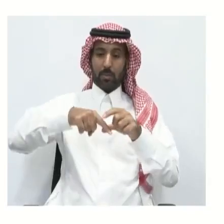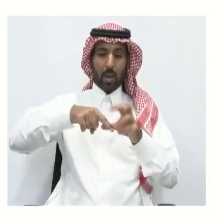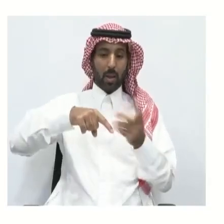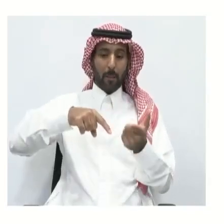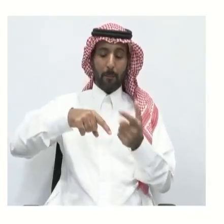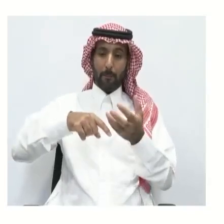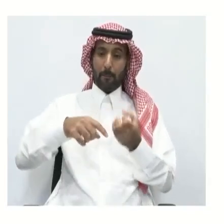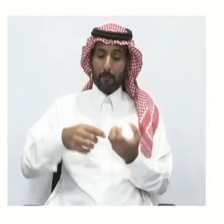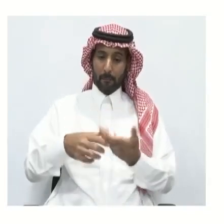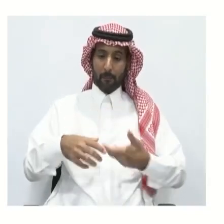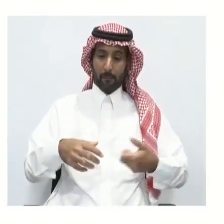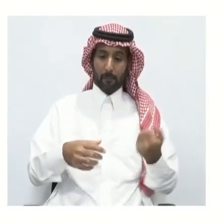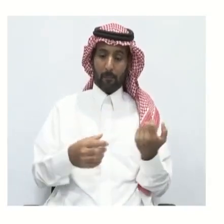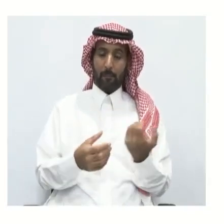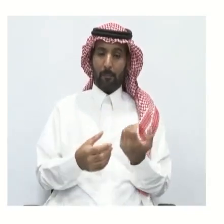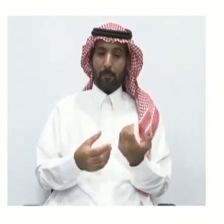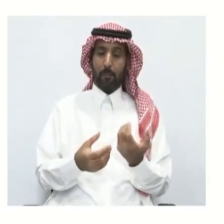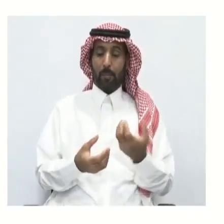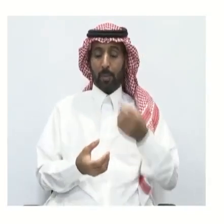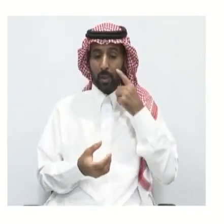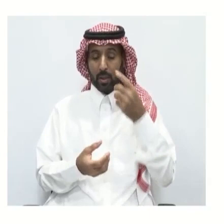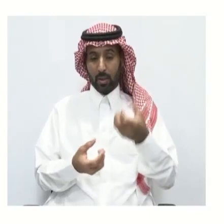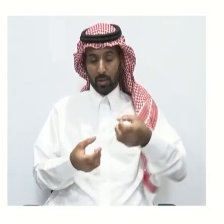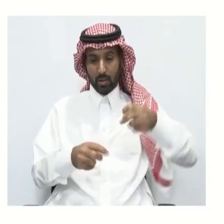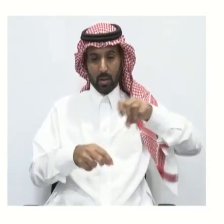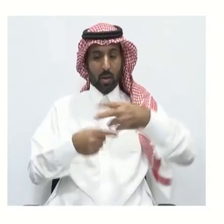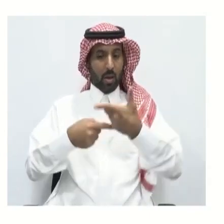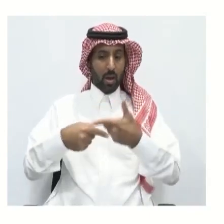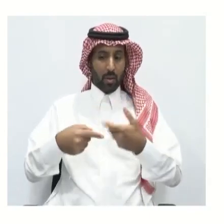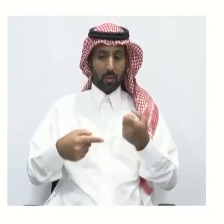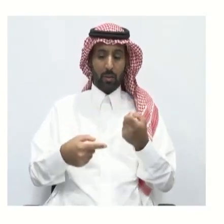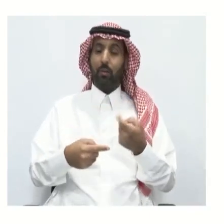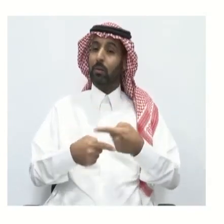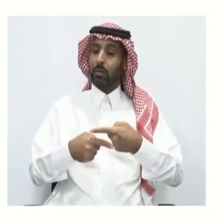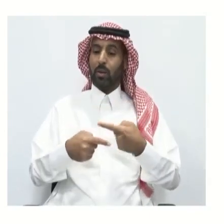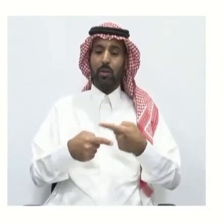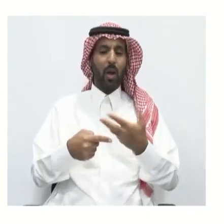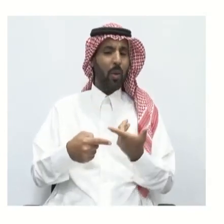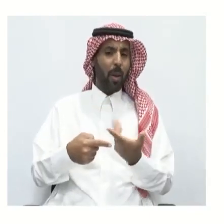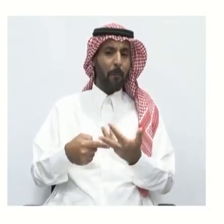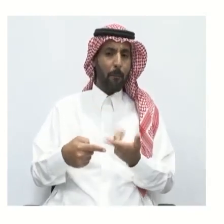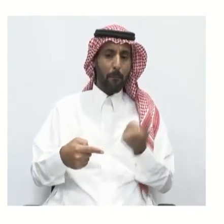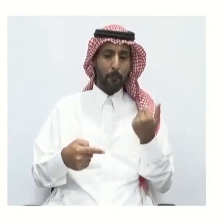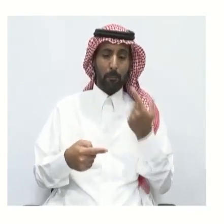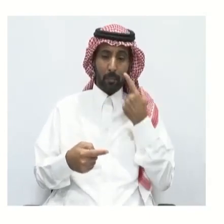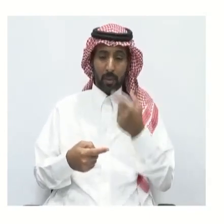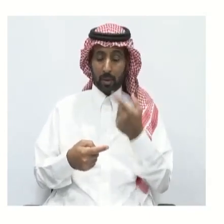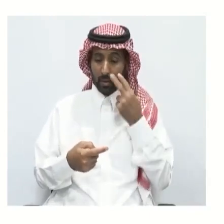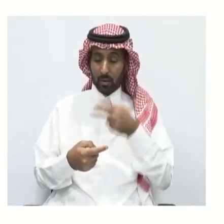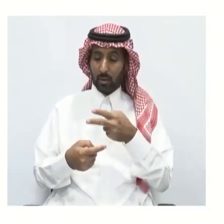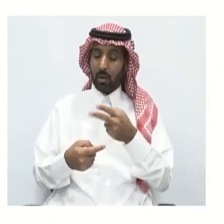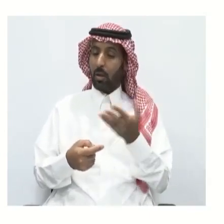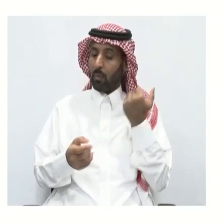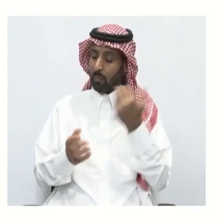هو نسبه المردود المئوي للنواتج وهي نسبه المردود الفعلي الى المردود النظري